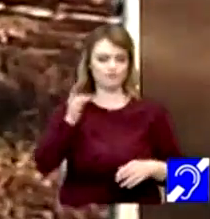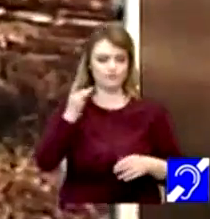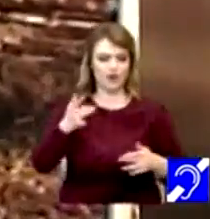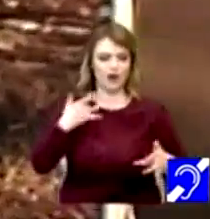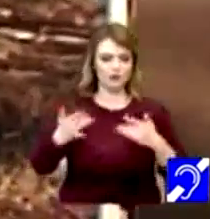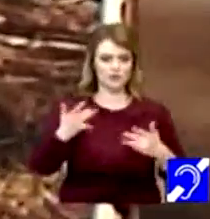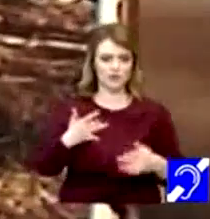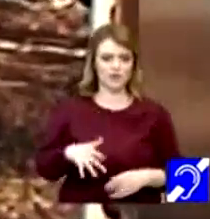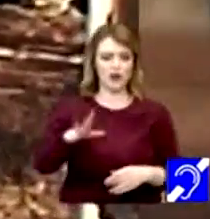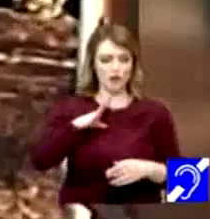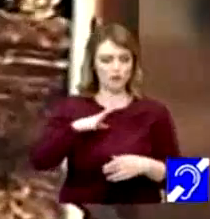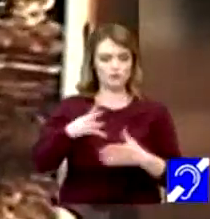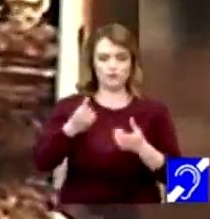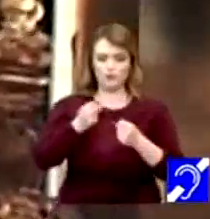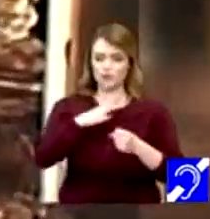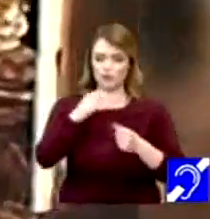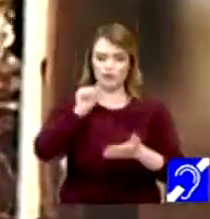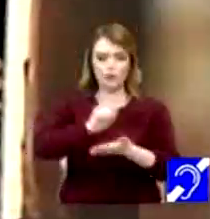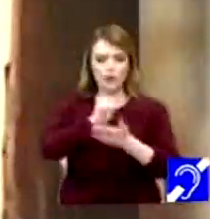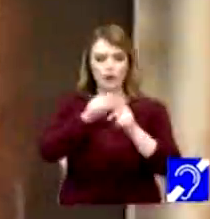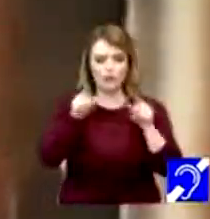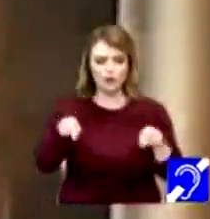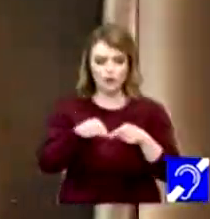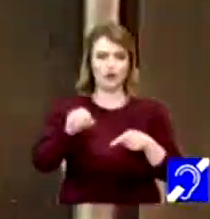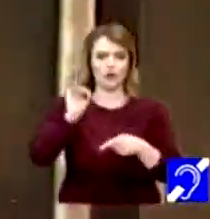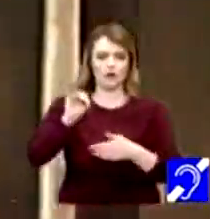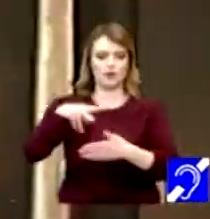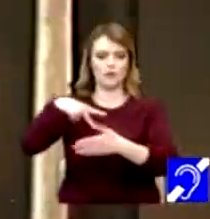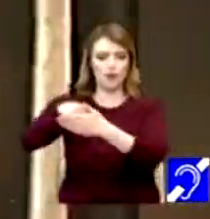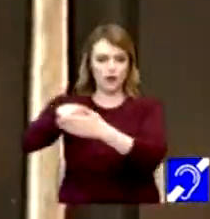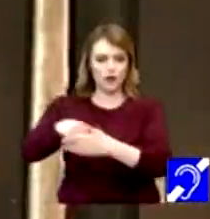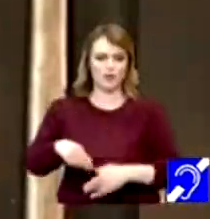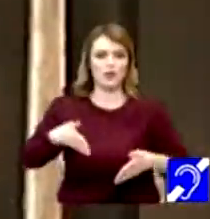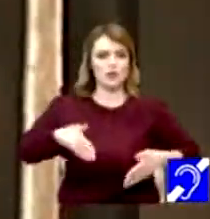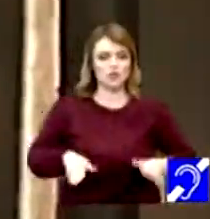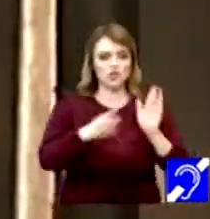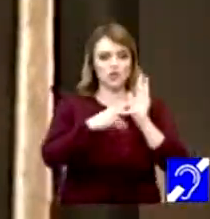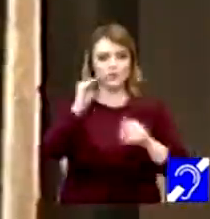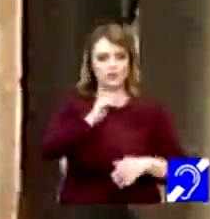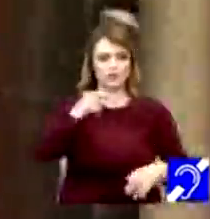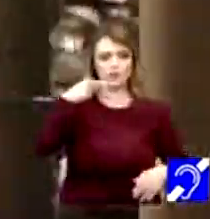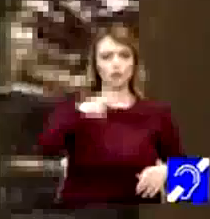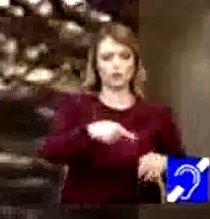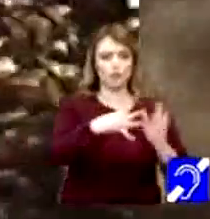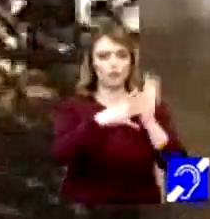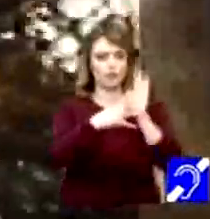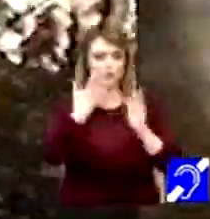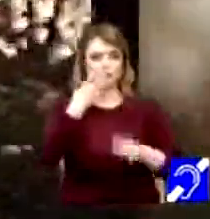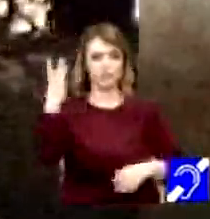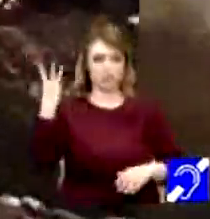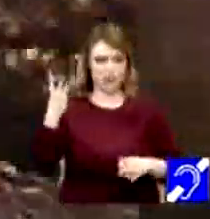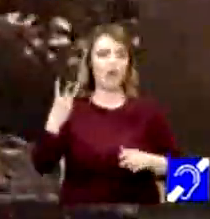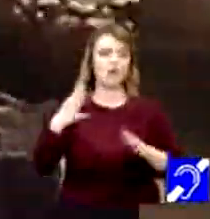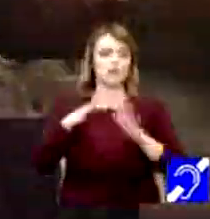al Ordinului Gloria Muncii, deținător al Premiului Național de Stat. S-a născut pe 7 februarie 1953 în